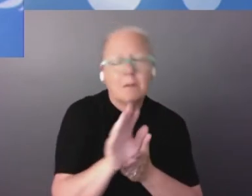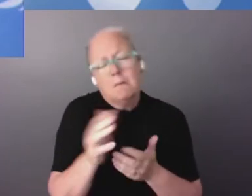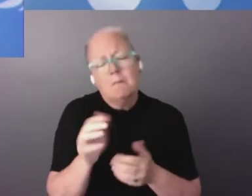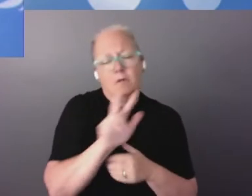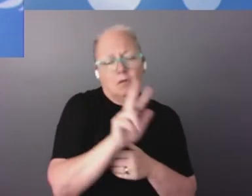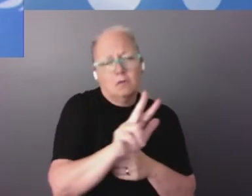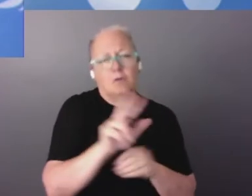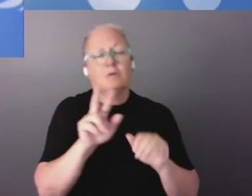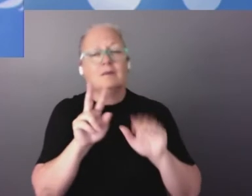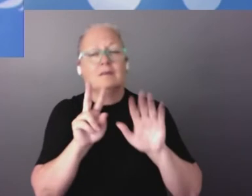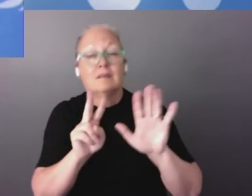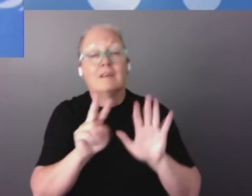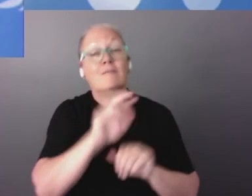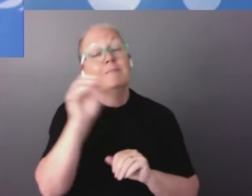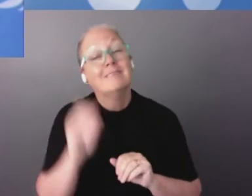زال هناك